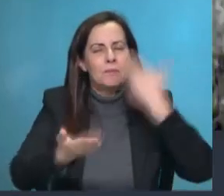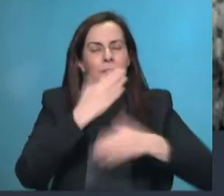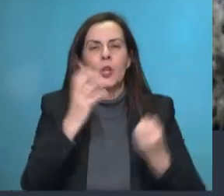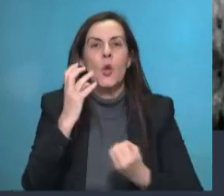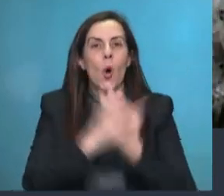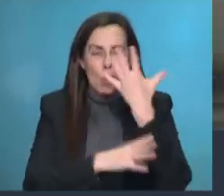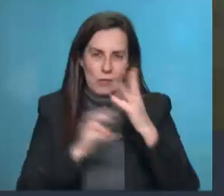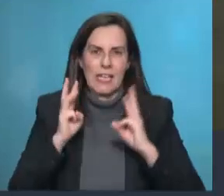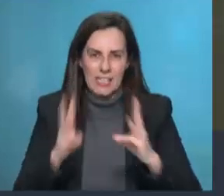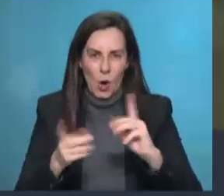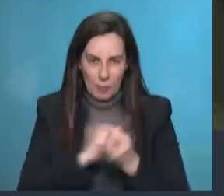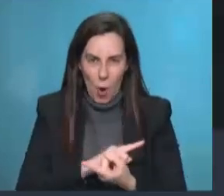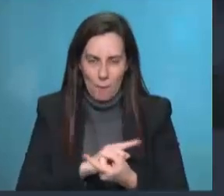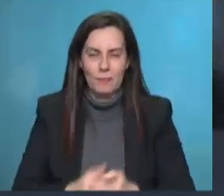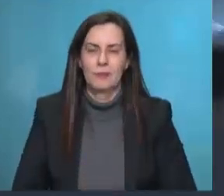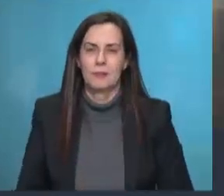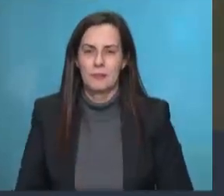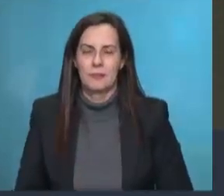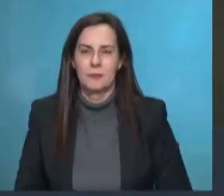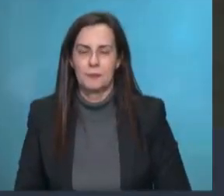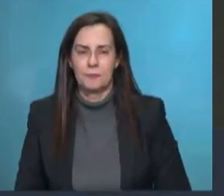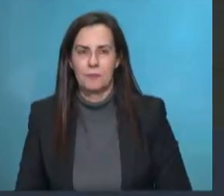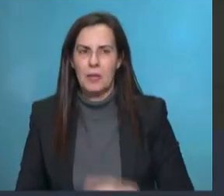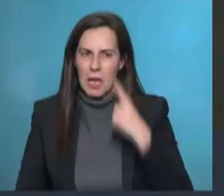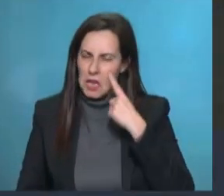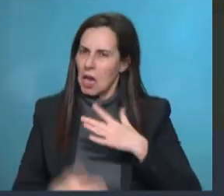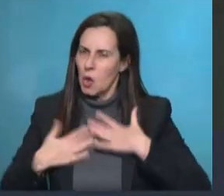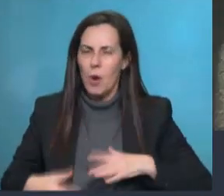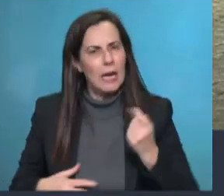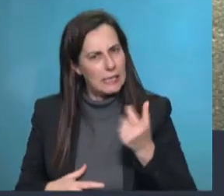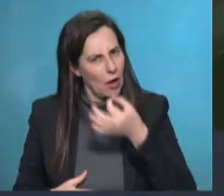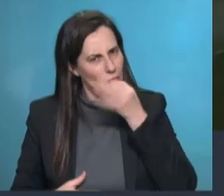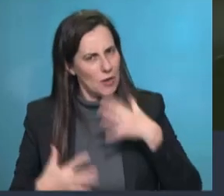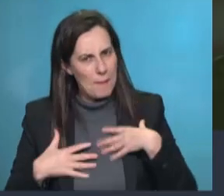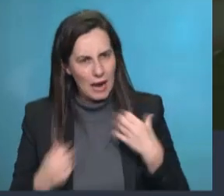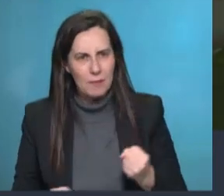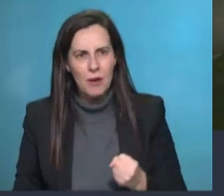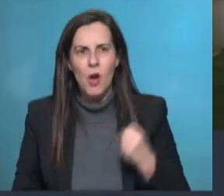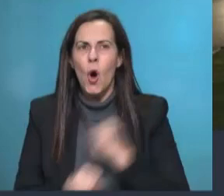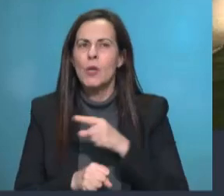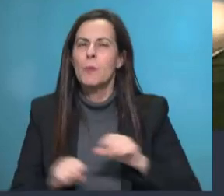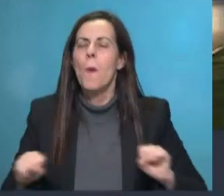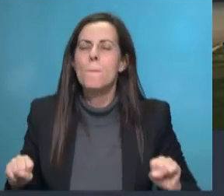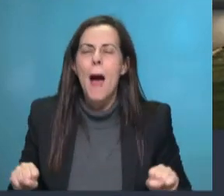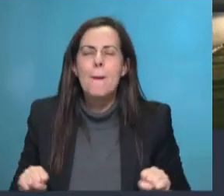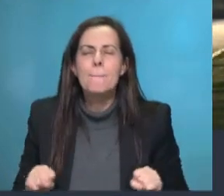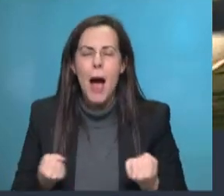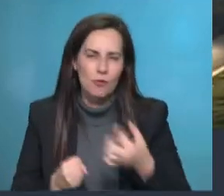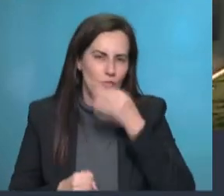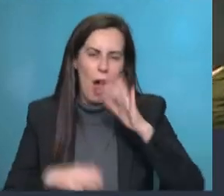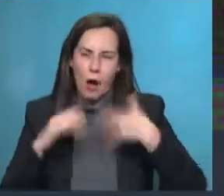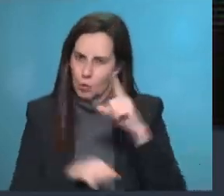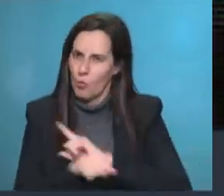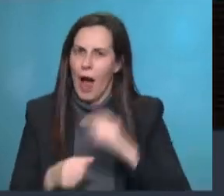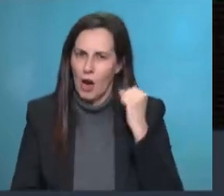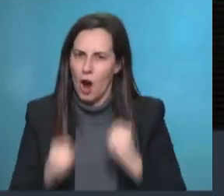הפיתוח סדרות היא נראת רגועה קצת מחלימה עושים כאן מאמץ גדול לשפר אחרי תקופה